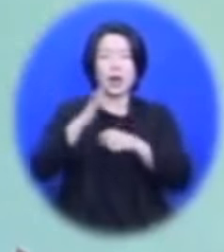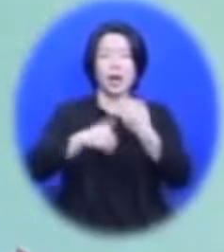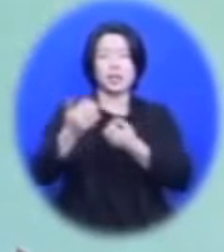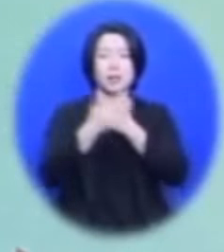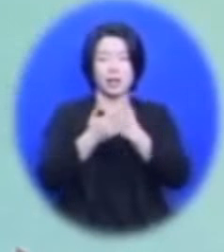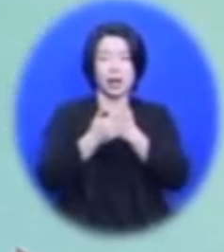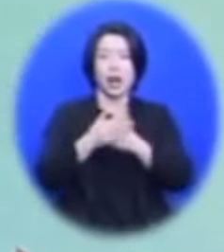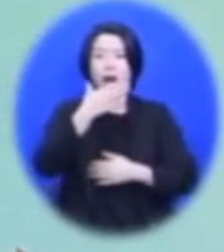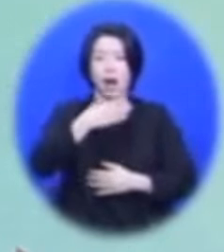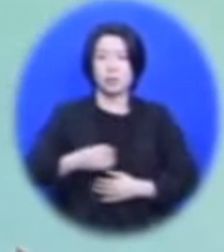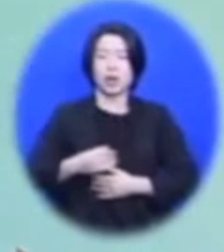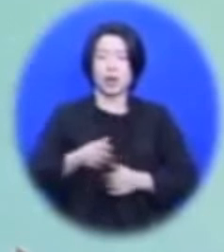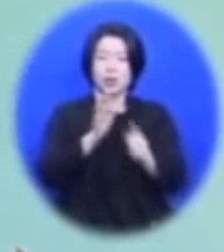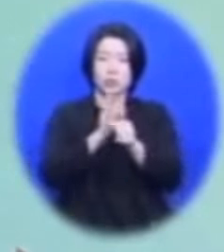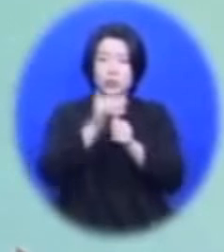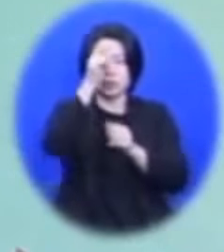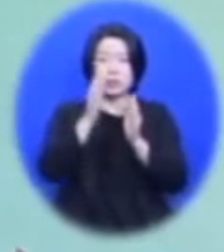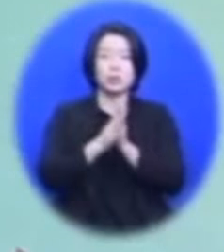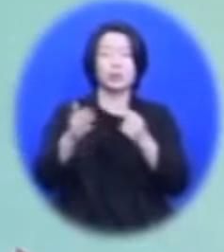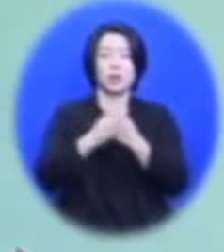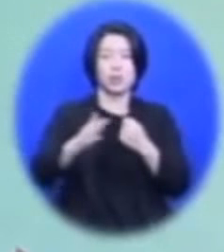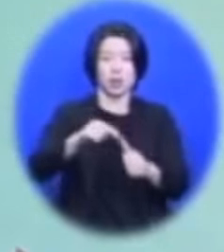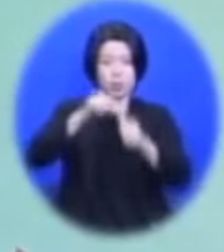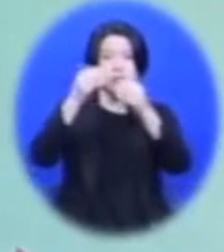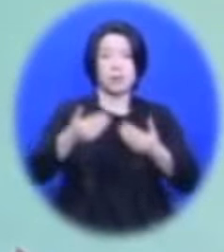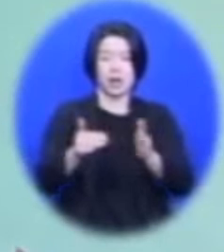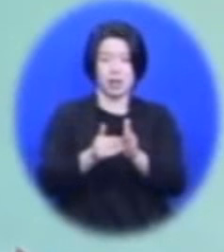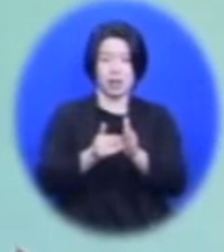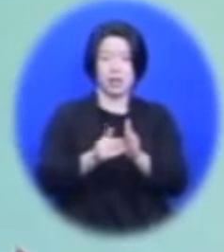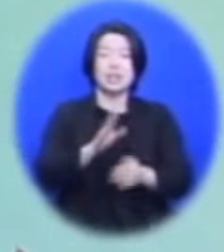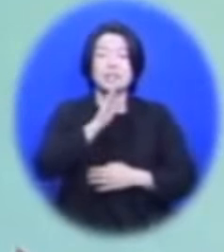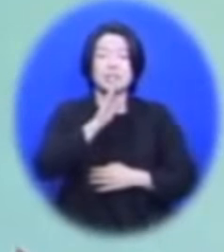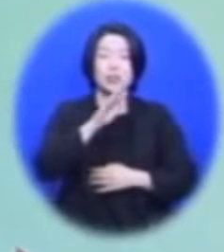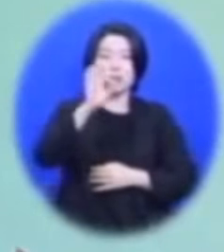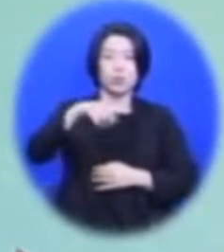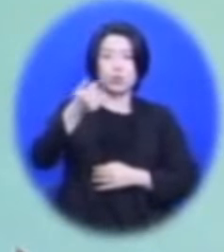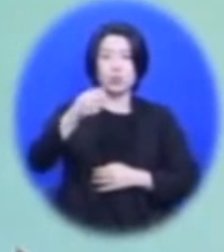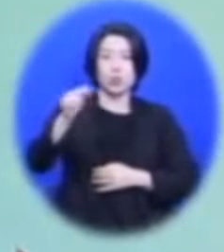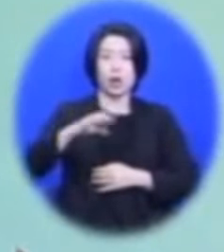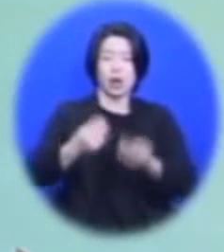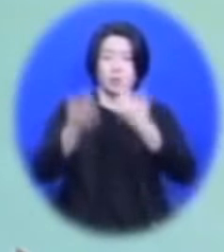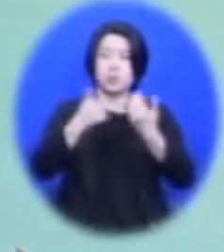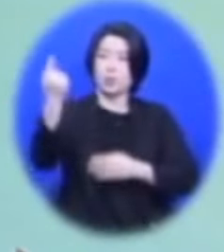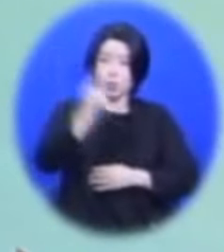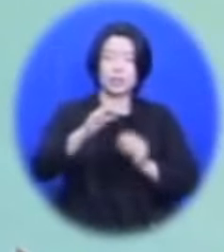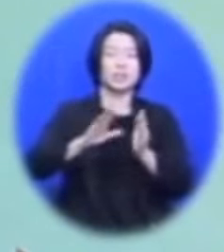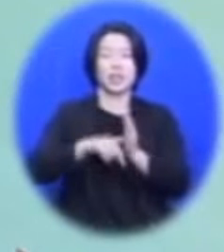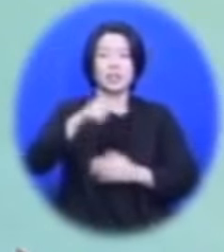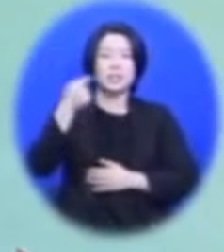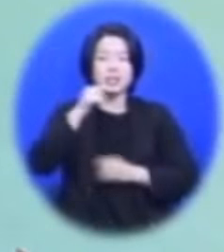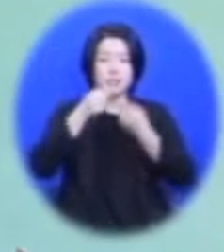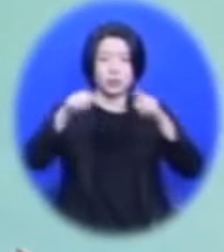중보기도 때문에 그는 구원받았습니다. 실제로 소돔성의 유황불이 임할 때 롯의 아내는 그